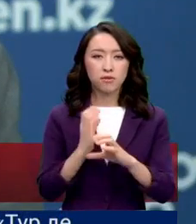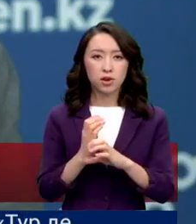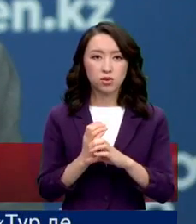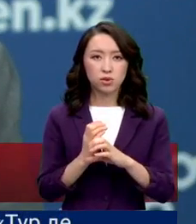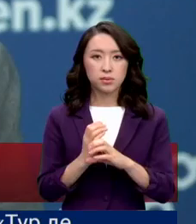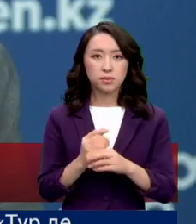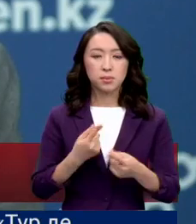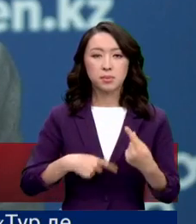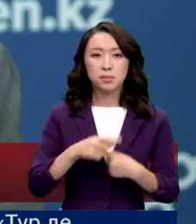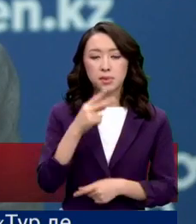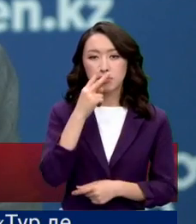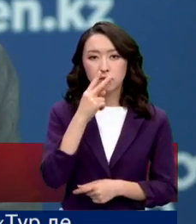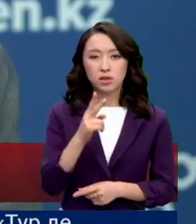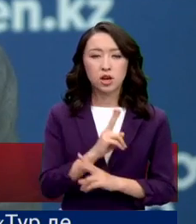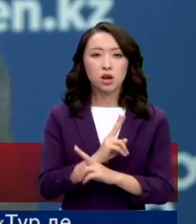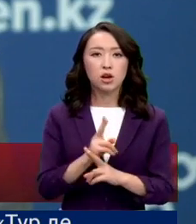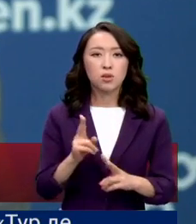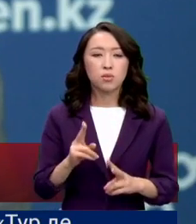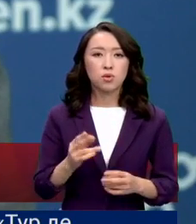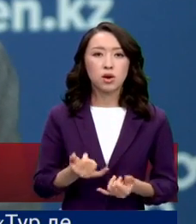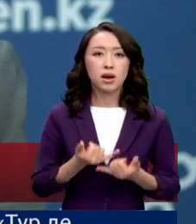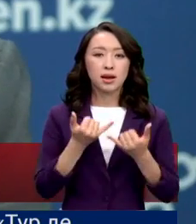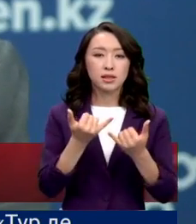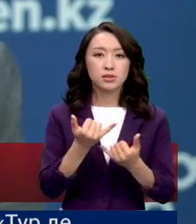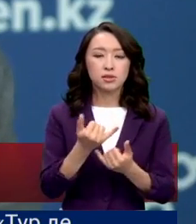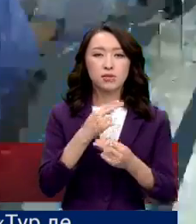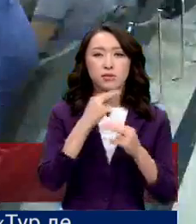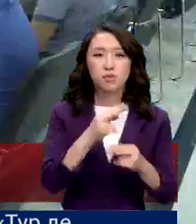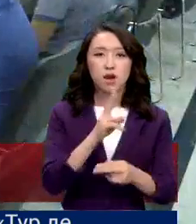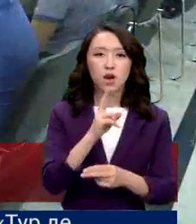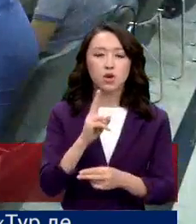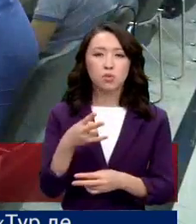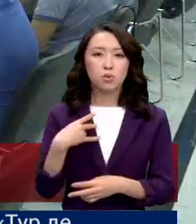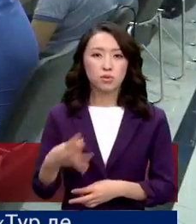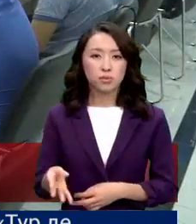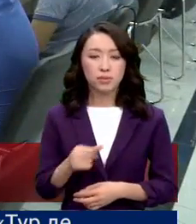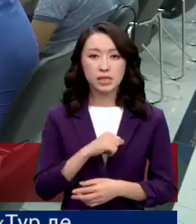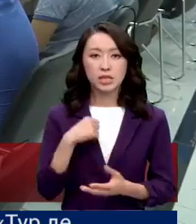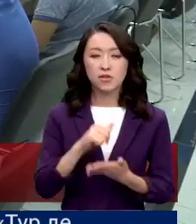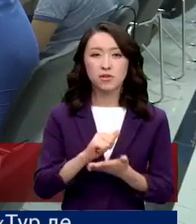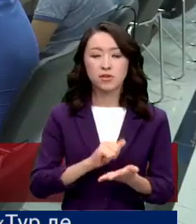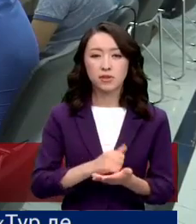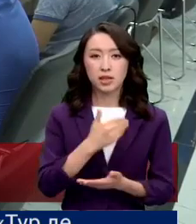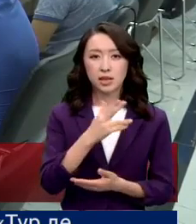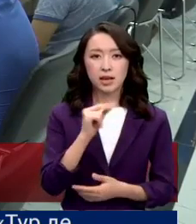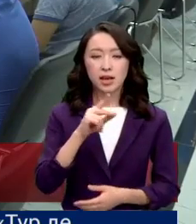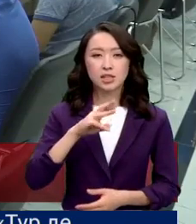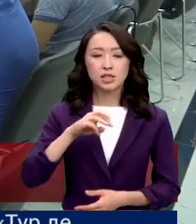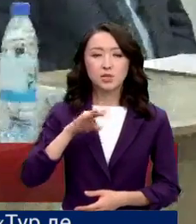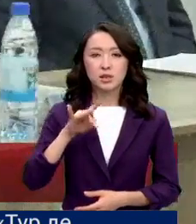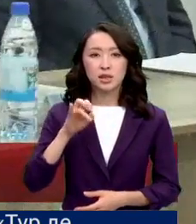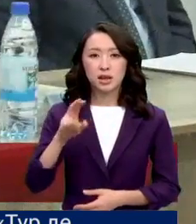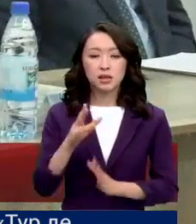Мы видим, кому оказывается предпочтение, а кому нет. В самом филиале «Кастемиртранса» уверяют,